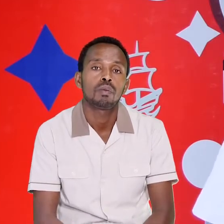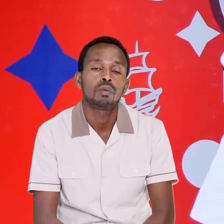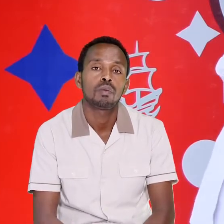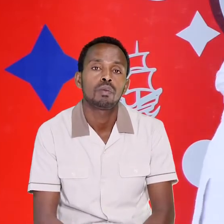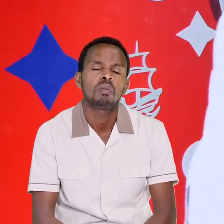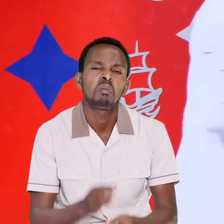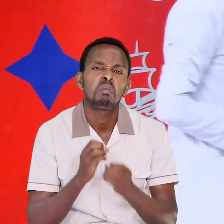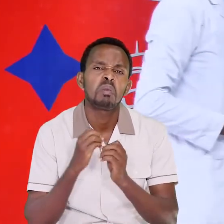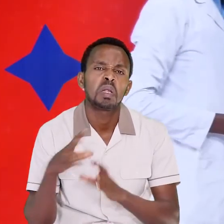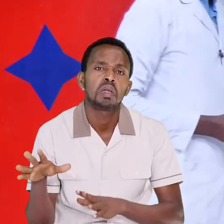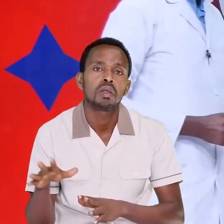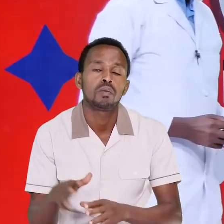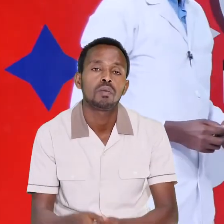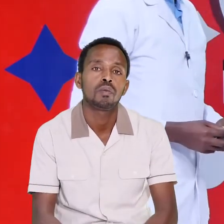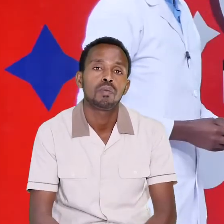bade.